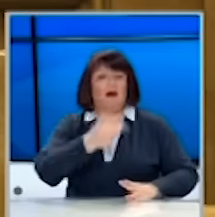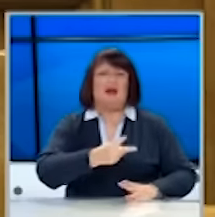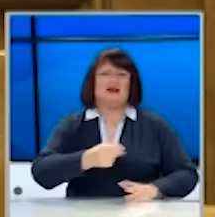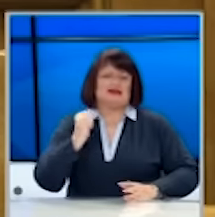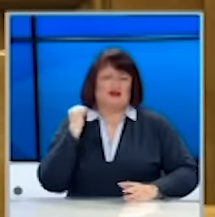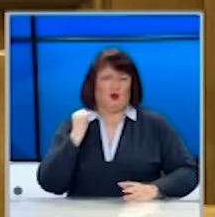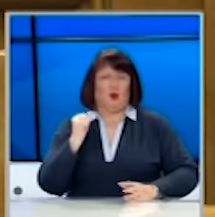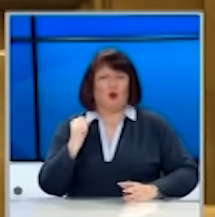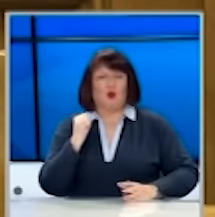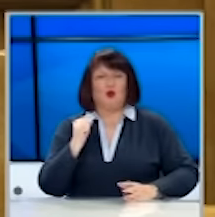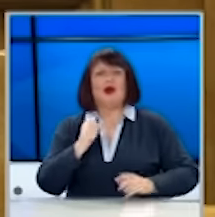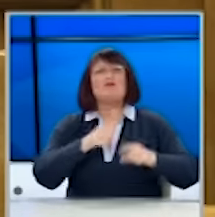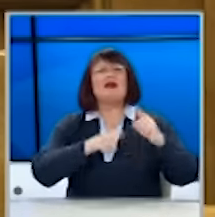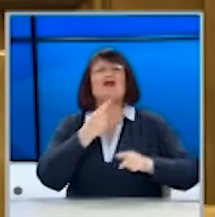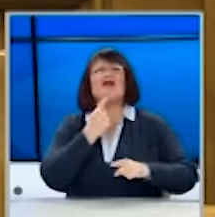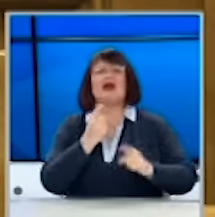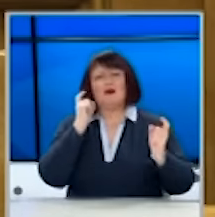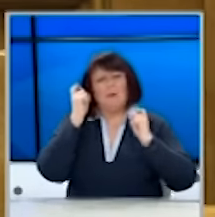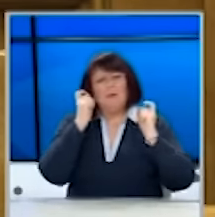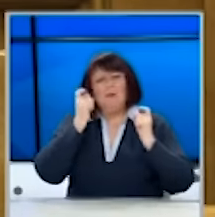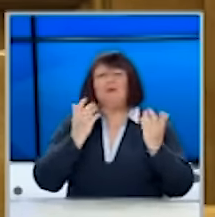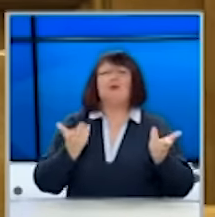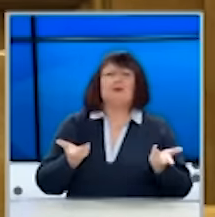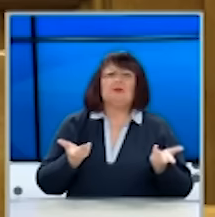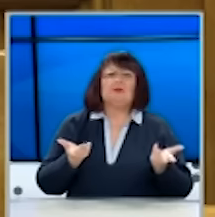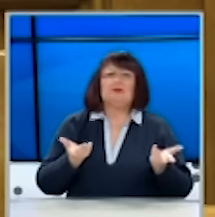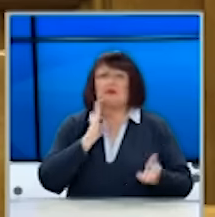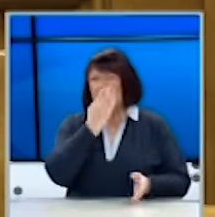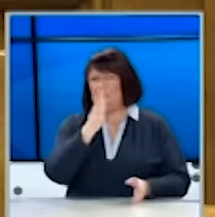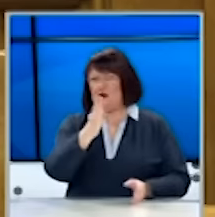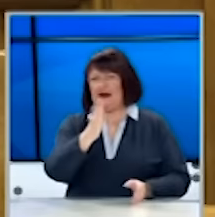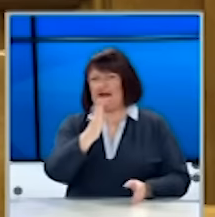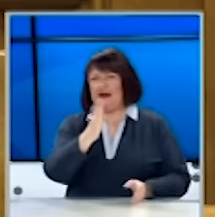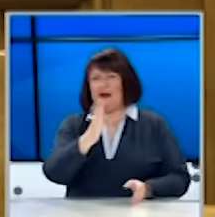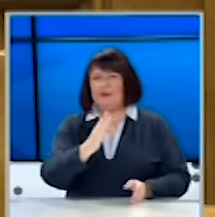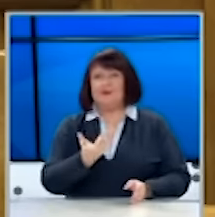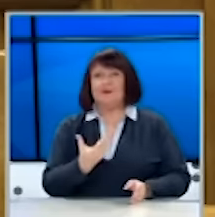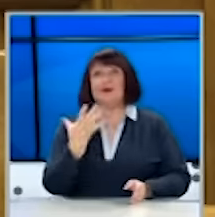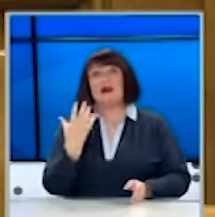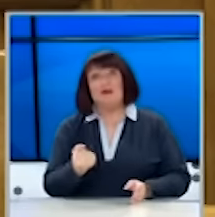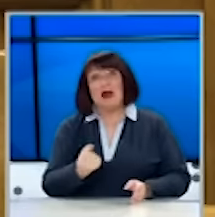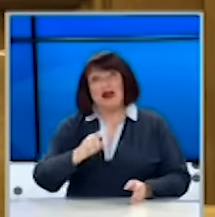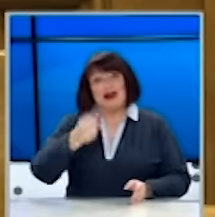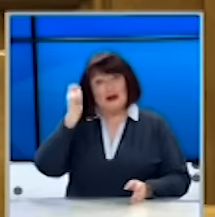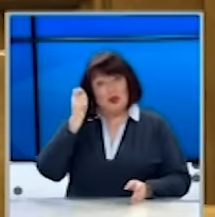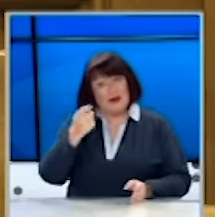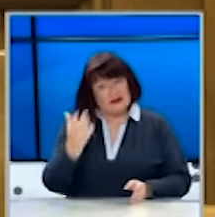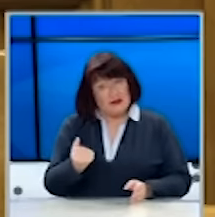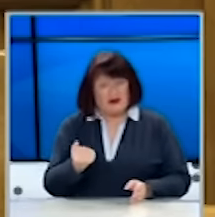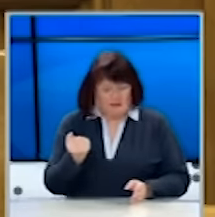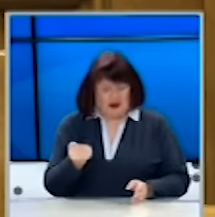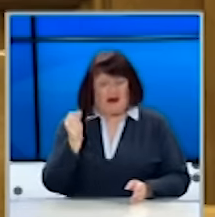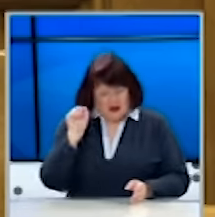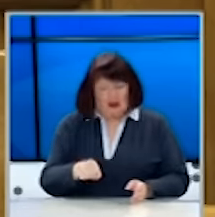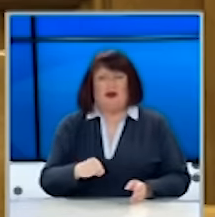σε όσους επιμένουν να προβληματίζονται υποκριτικά για το αν υπάρχει αντιπολίτευση στη χώρα.